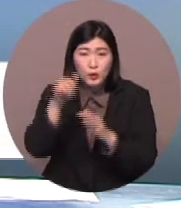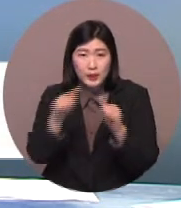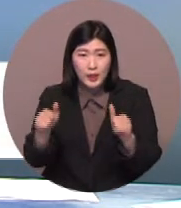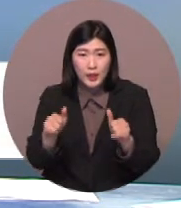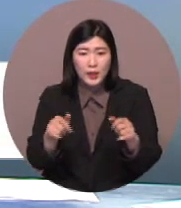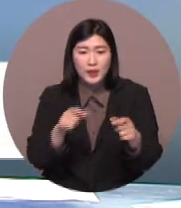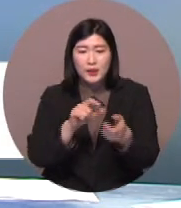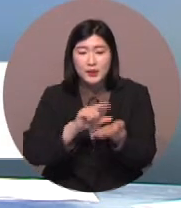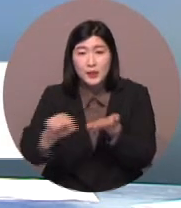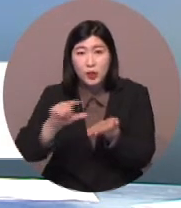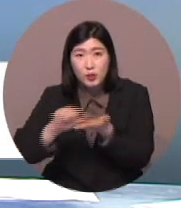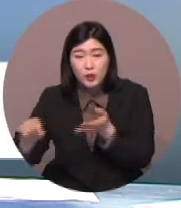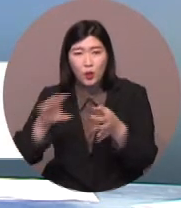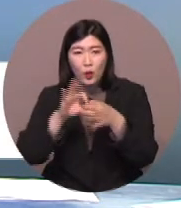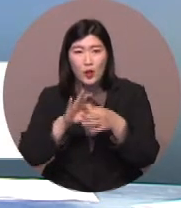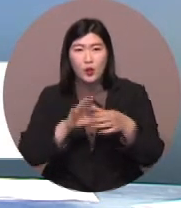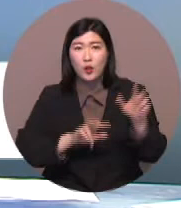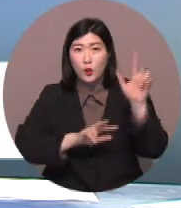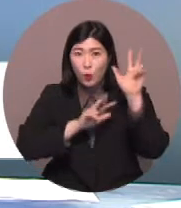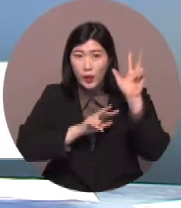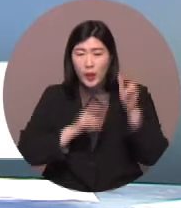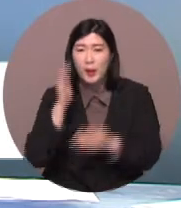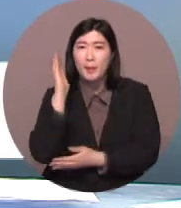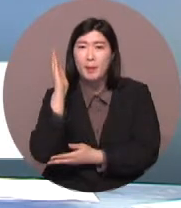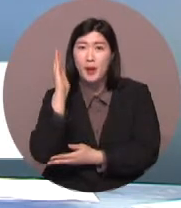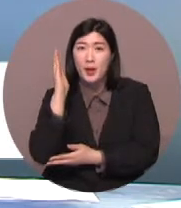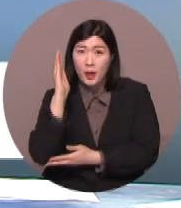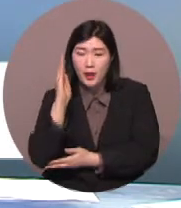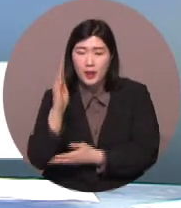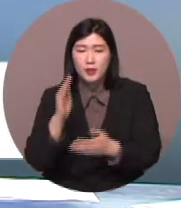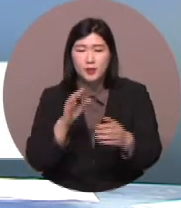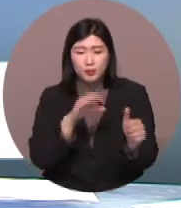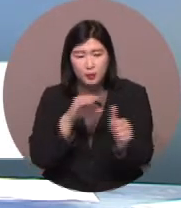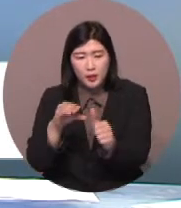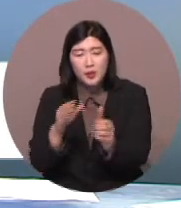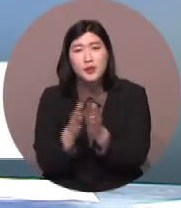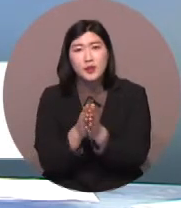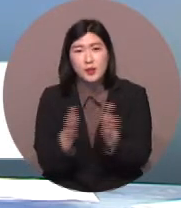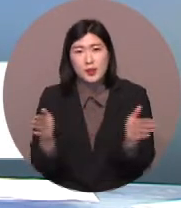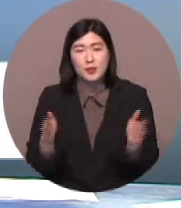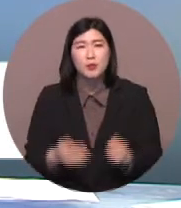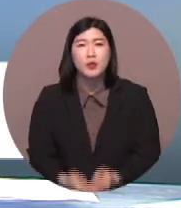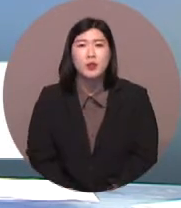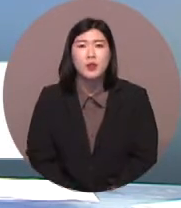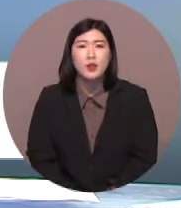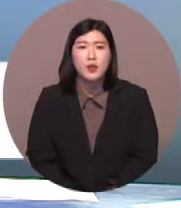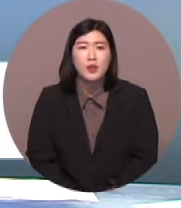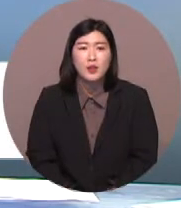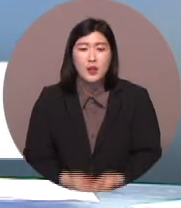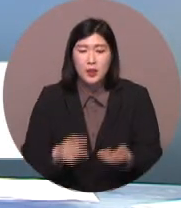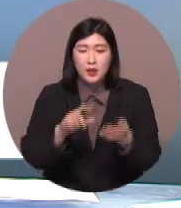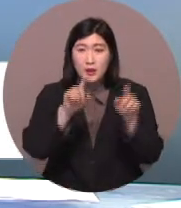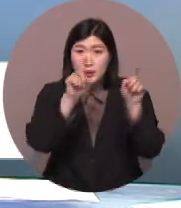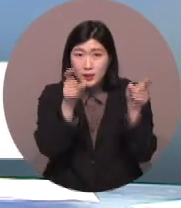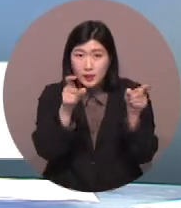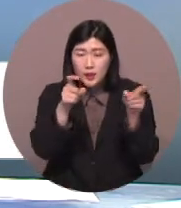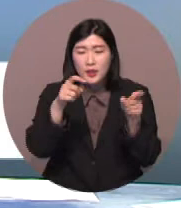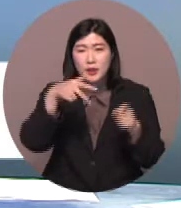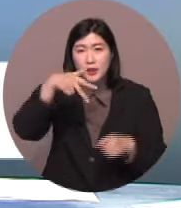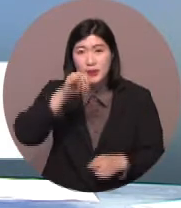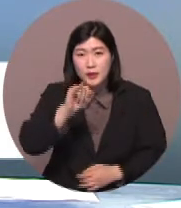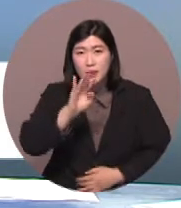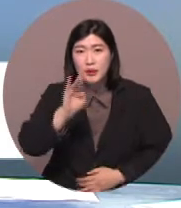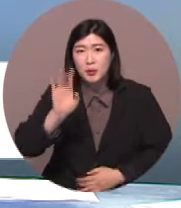관한 공약과 비전을 들어보는 특별 대담을 기획했습니다. 지방자치, 이 한 주제만을